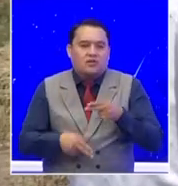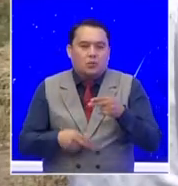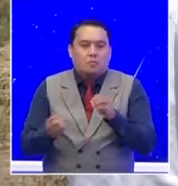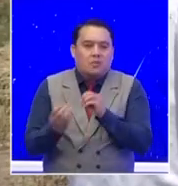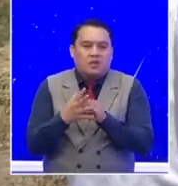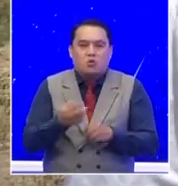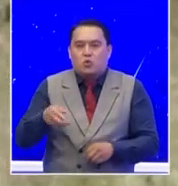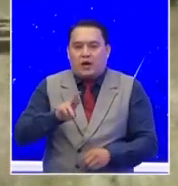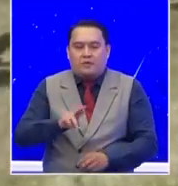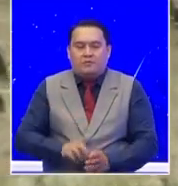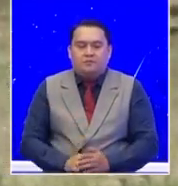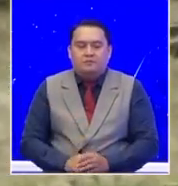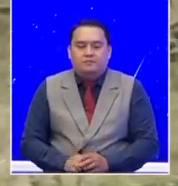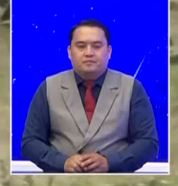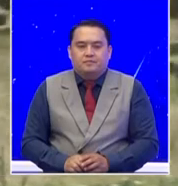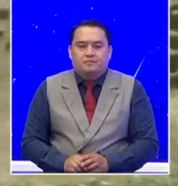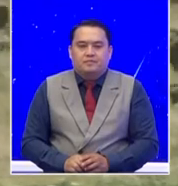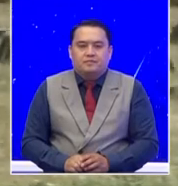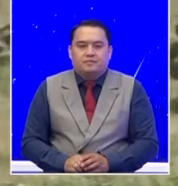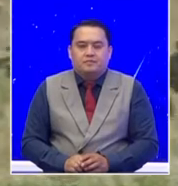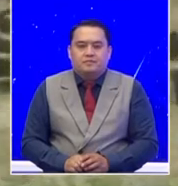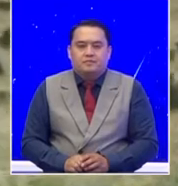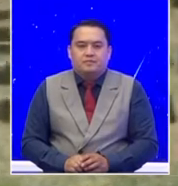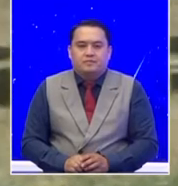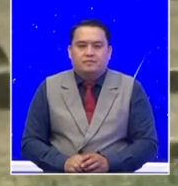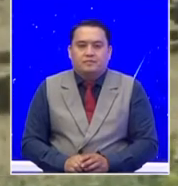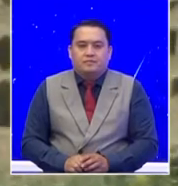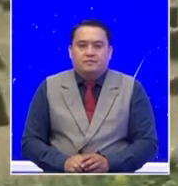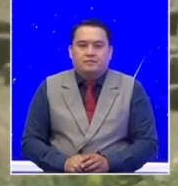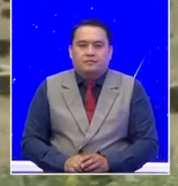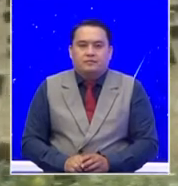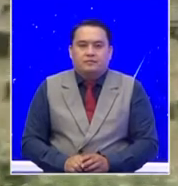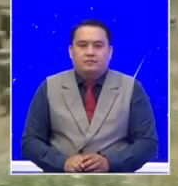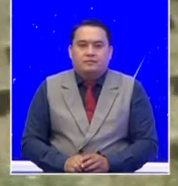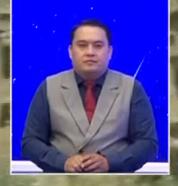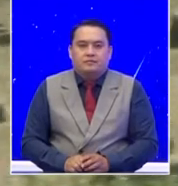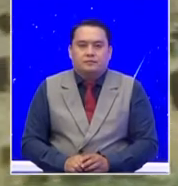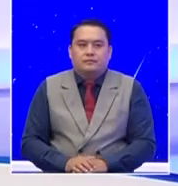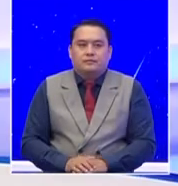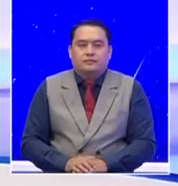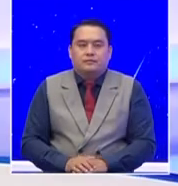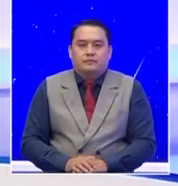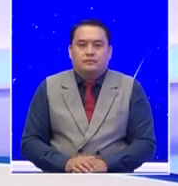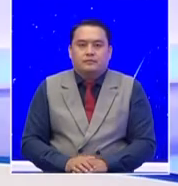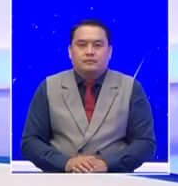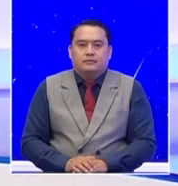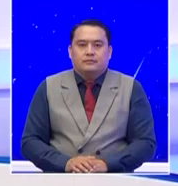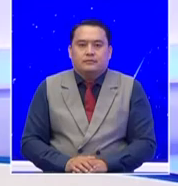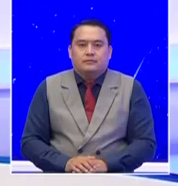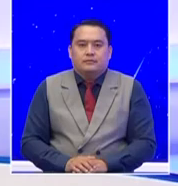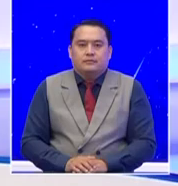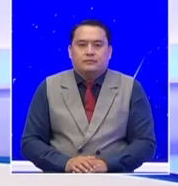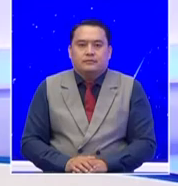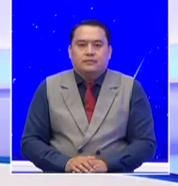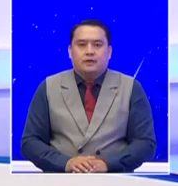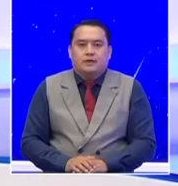15 июня или монро и меха фк рома жанка снежана обожал жакетах телека матрицу к новостям республики